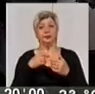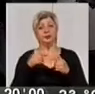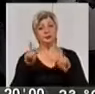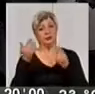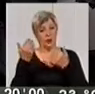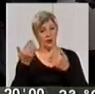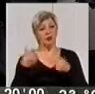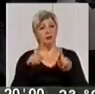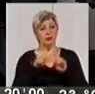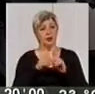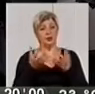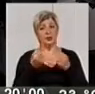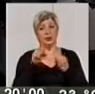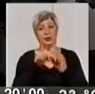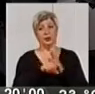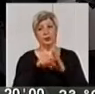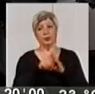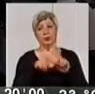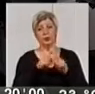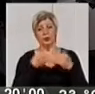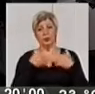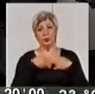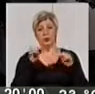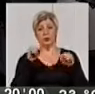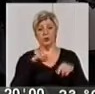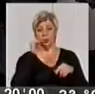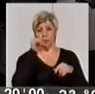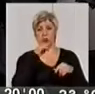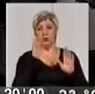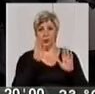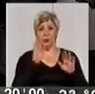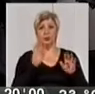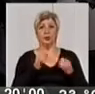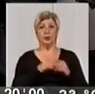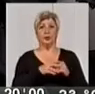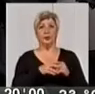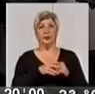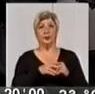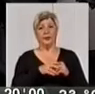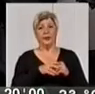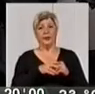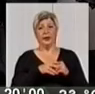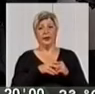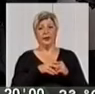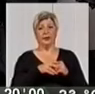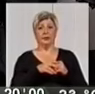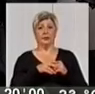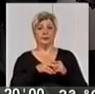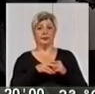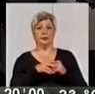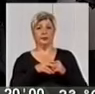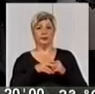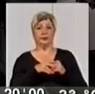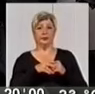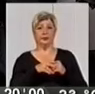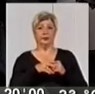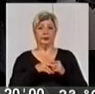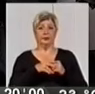У нас цього року проєкти ви знаєте, намічаються по лінії